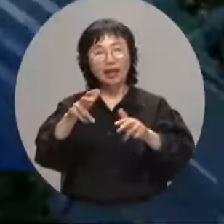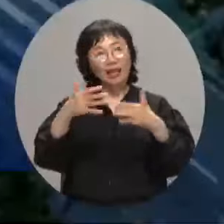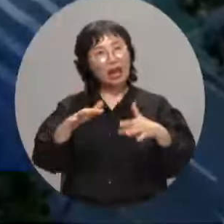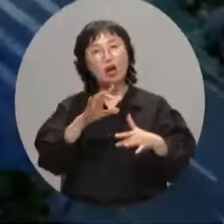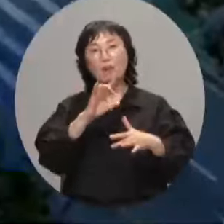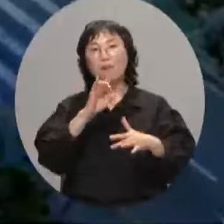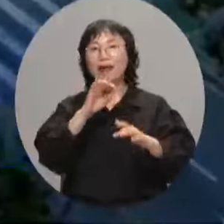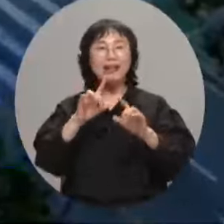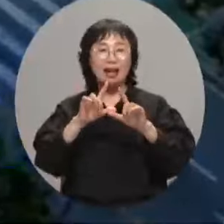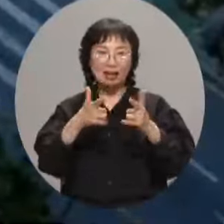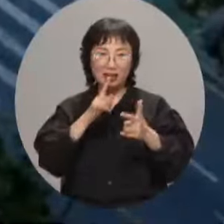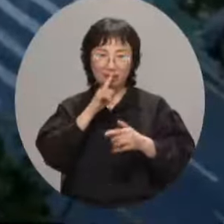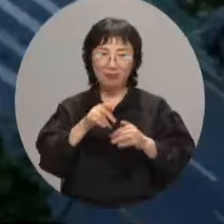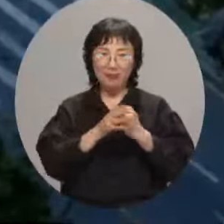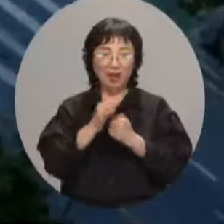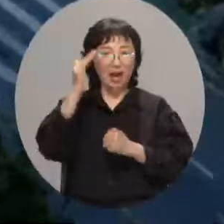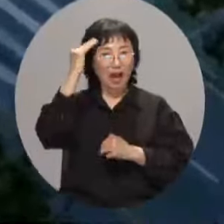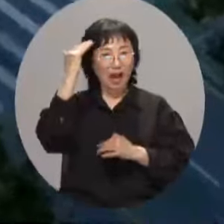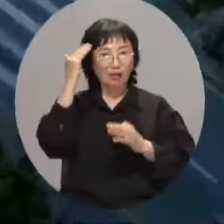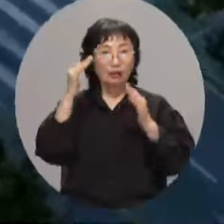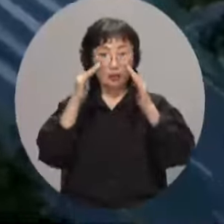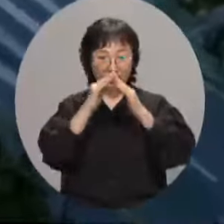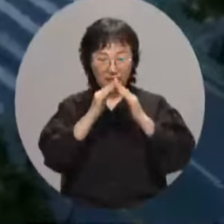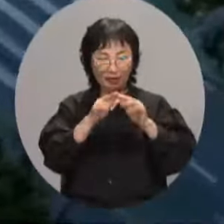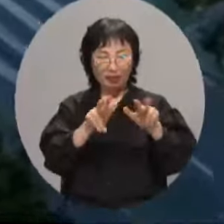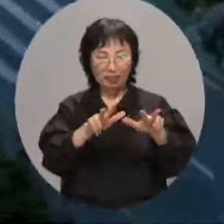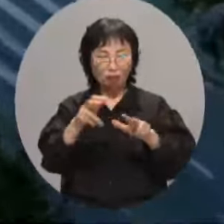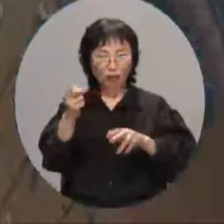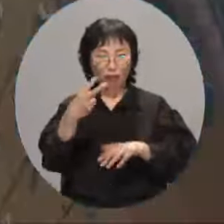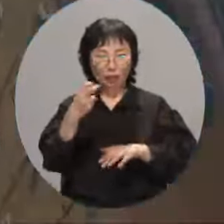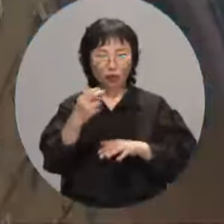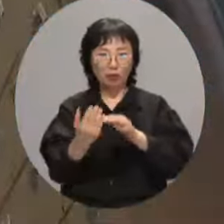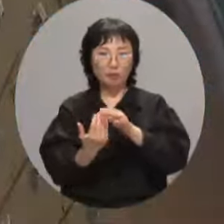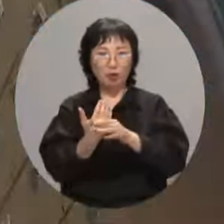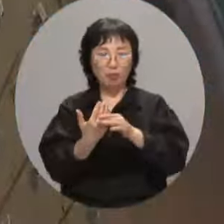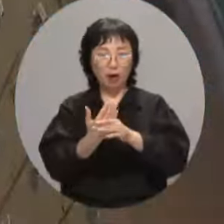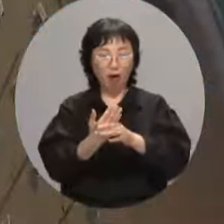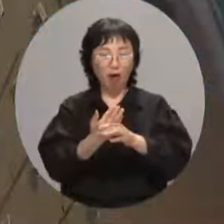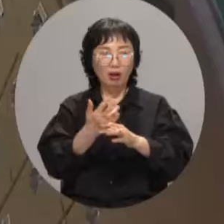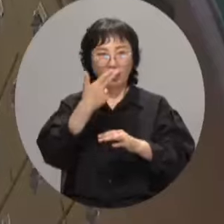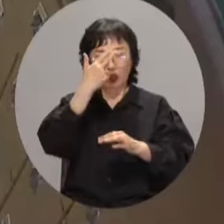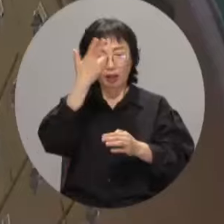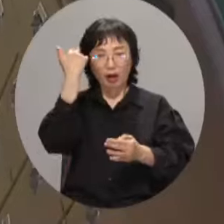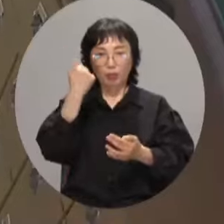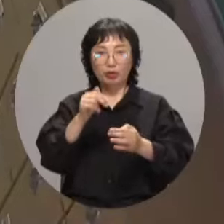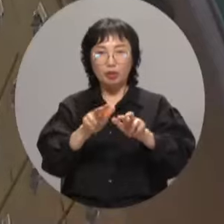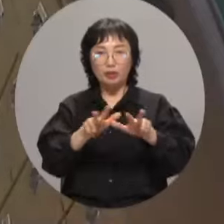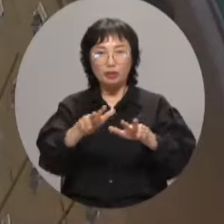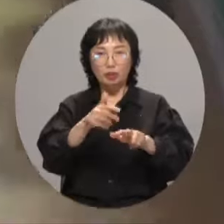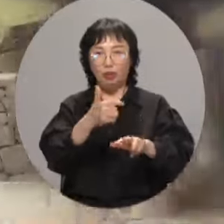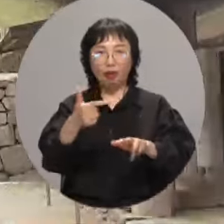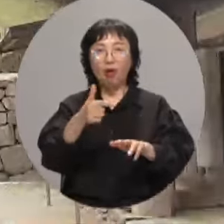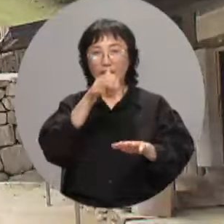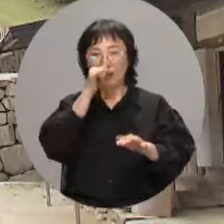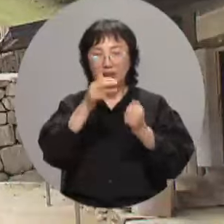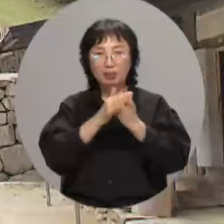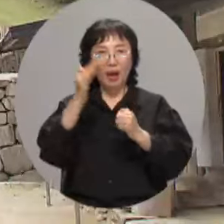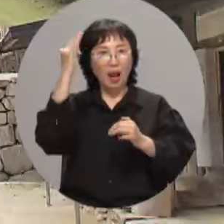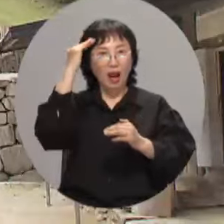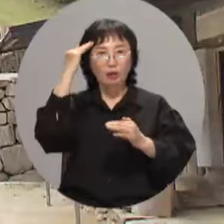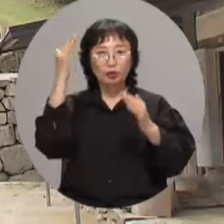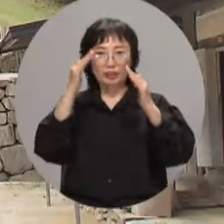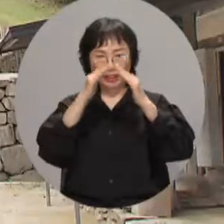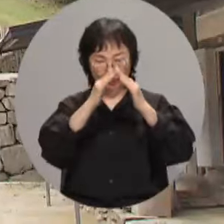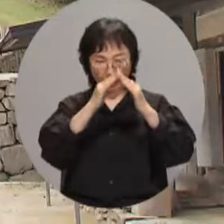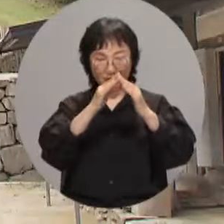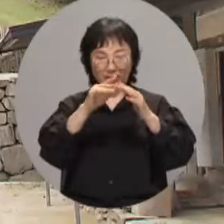아닙니다. 다만 우리나라 역시 지진의 빈도가 잦아지고 규모가 커지는 만큼 향후 한옥 건축에서는